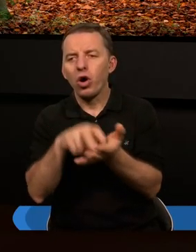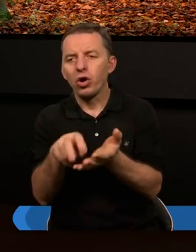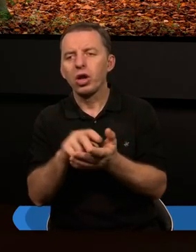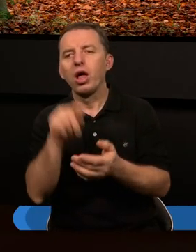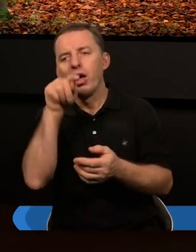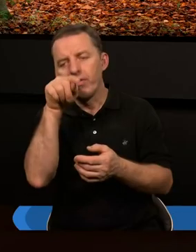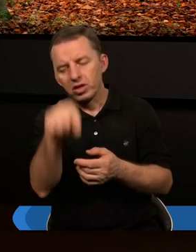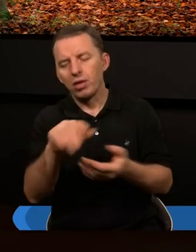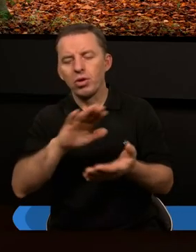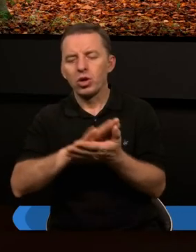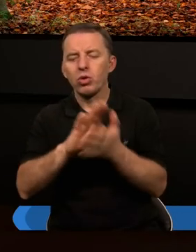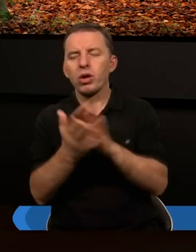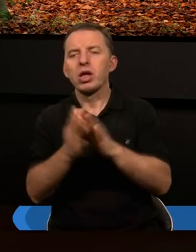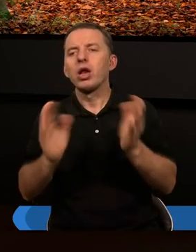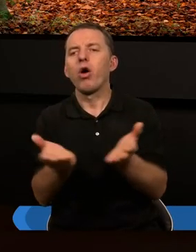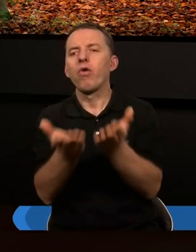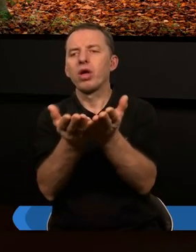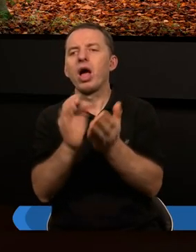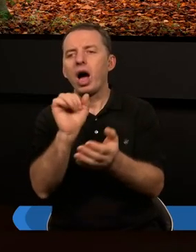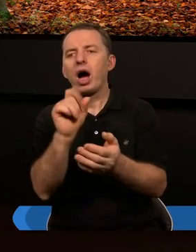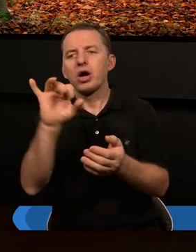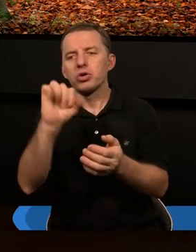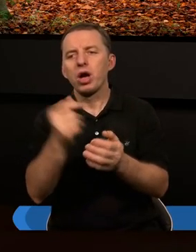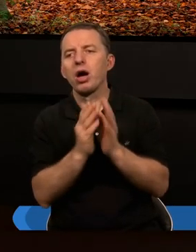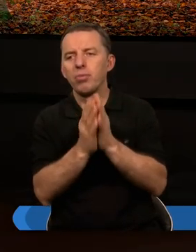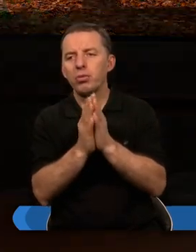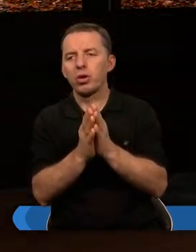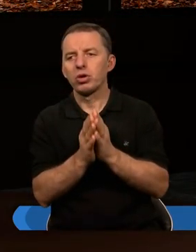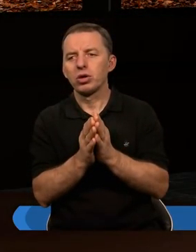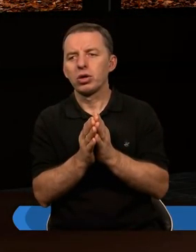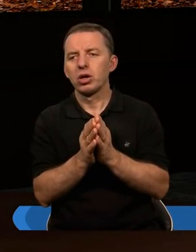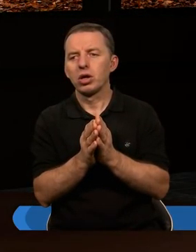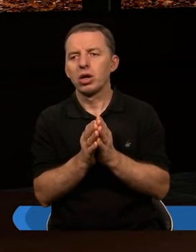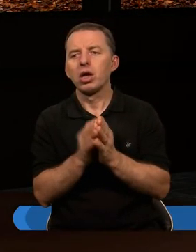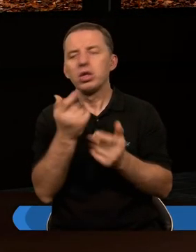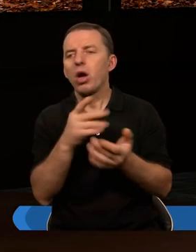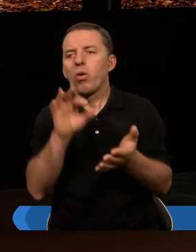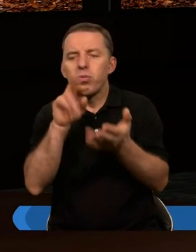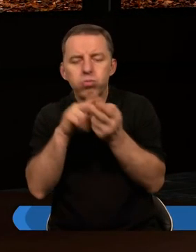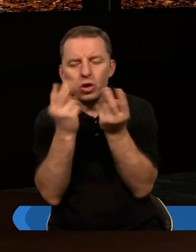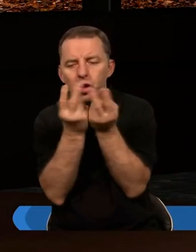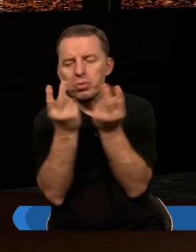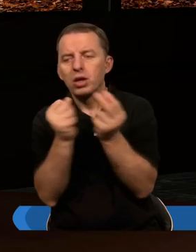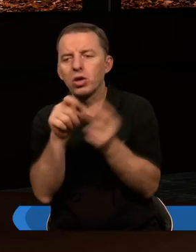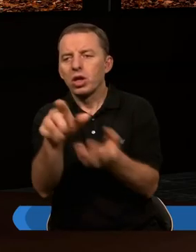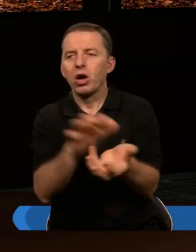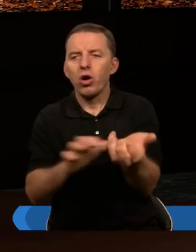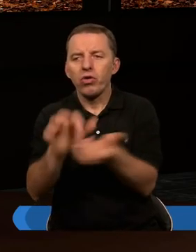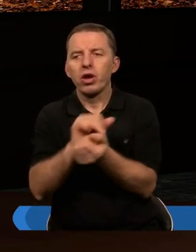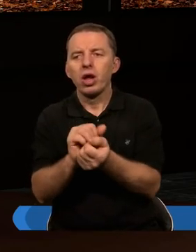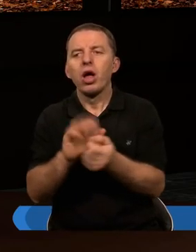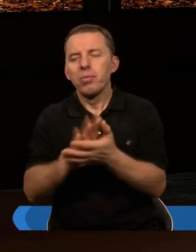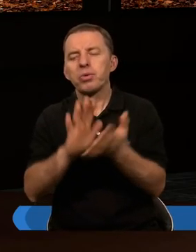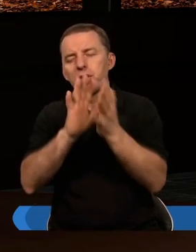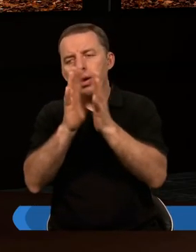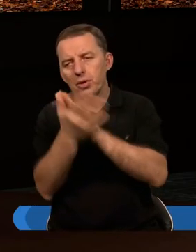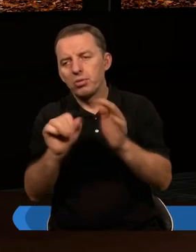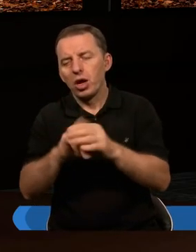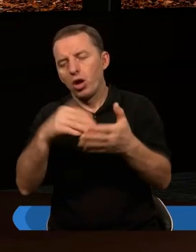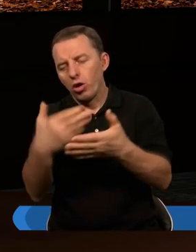w tym składaniu ofiary. Może Asiu, poproszę Cię. A nie upadabniajcie się do tego świata, ale się